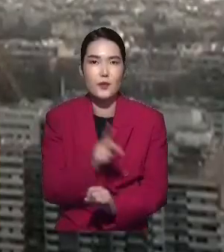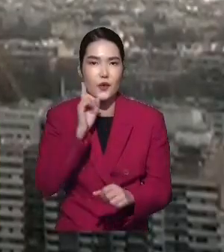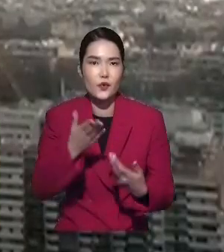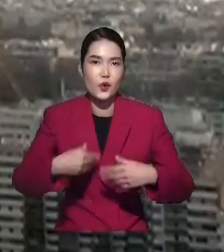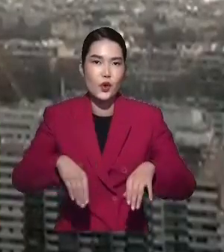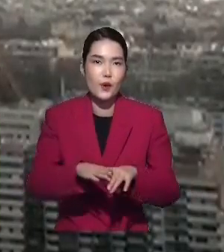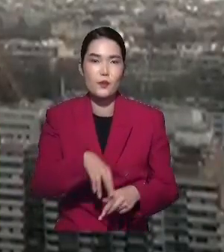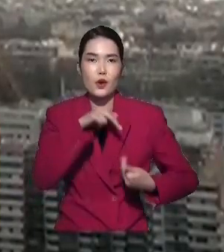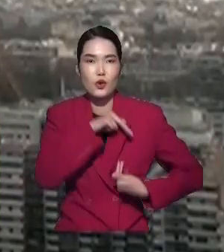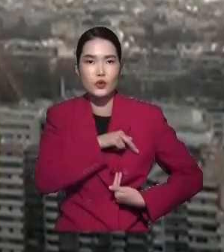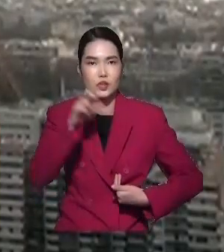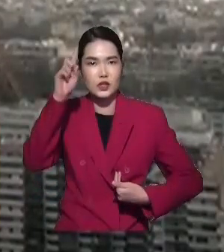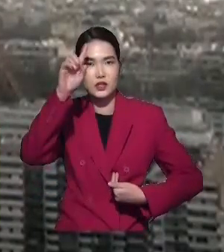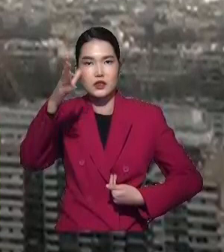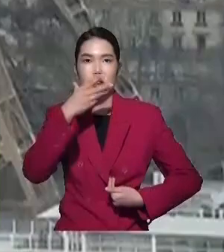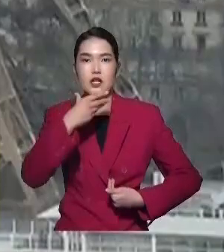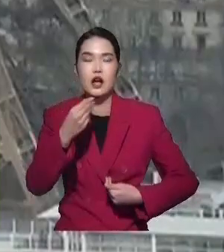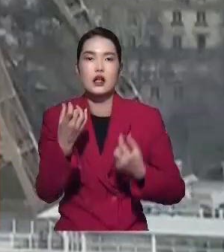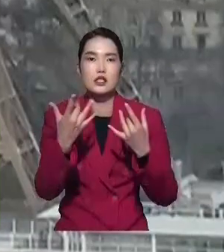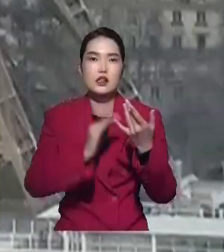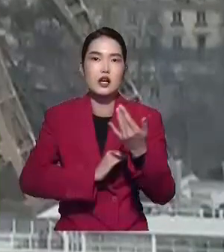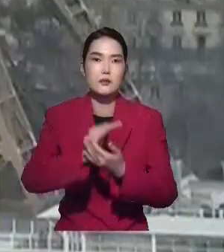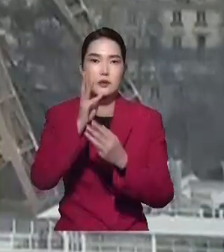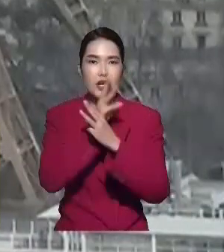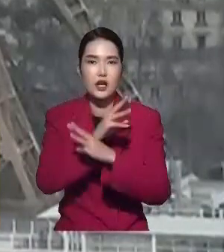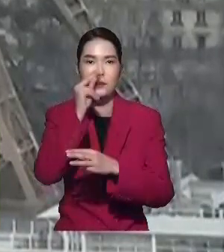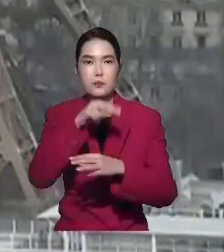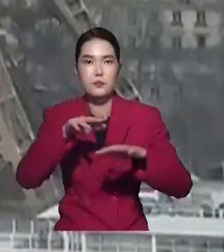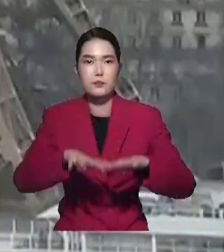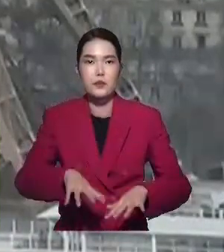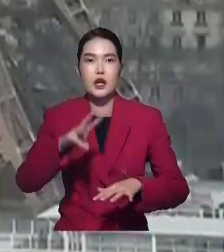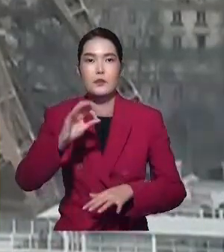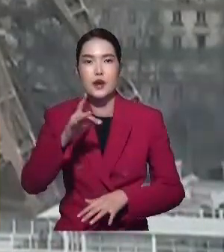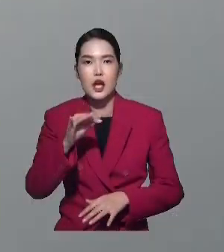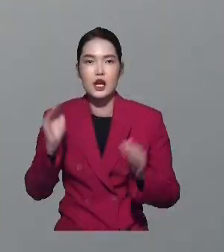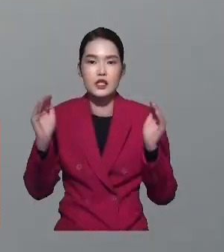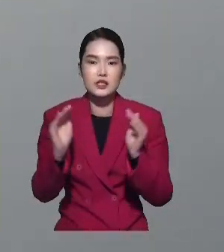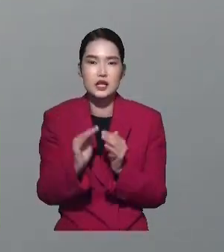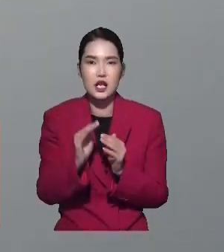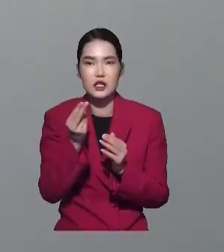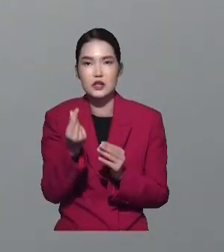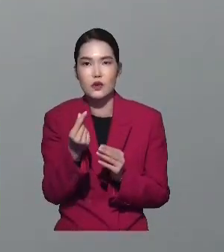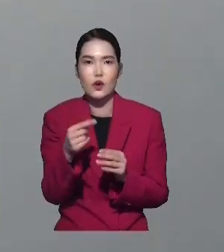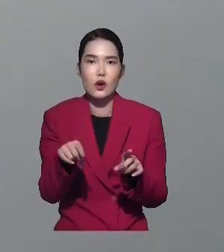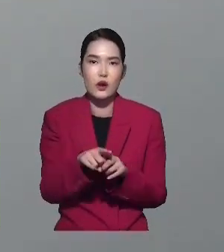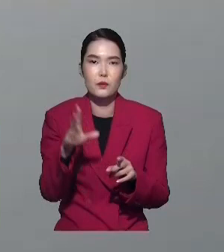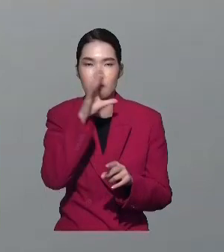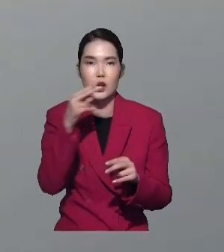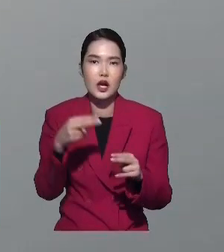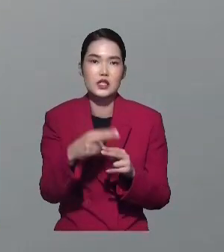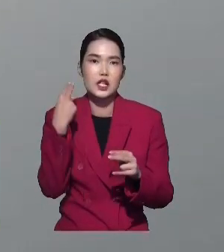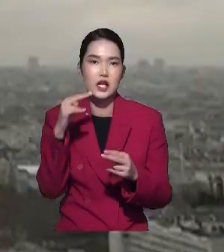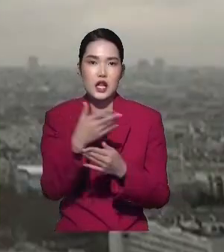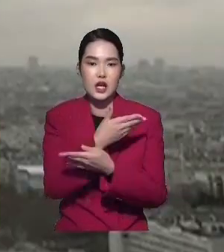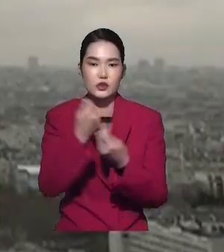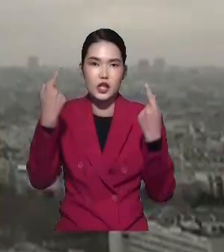знаменитой достопримечательности требуют повысить финансирование и обвиняют местную мэрию в заниженном бюджете. Мол, это может отразиться на